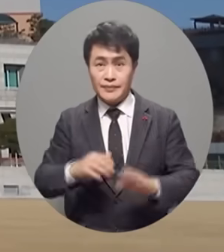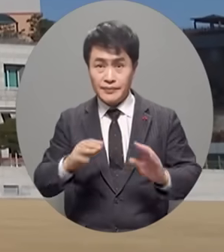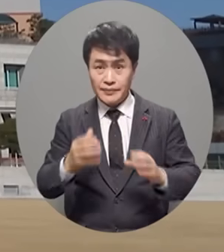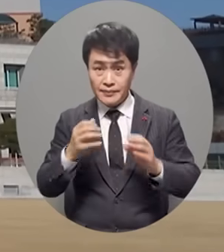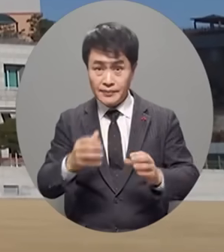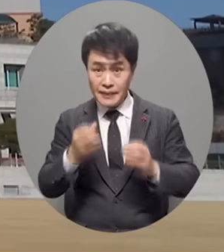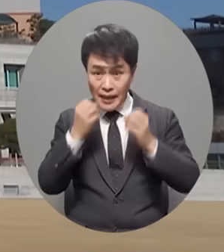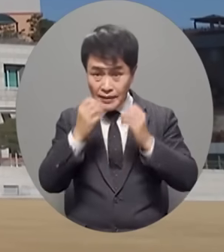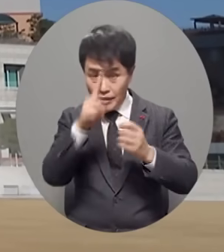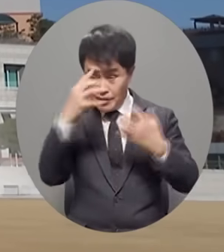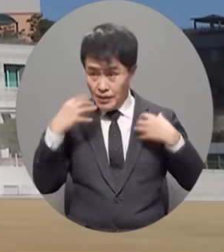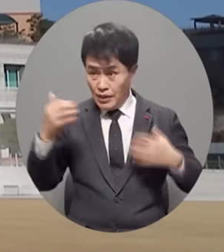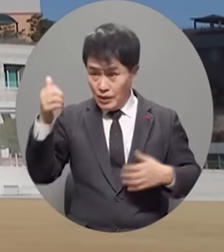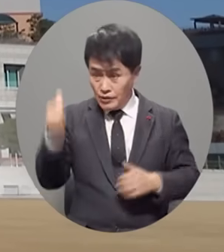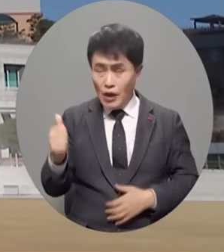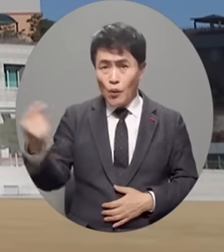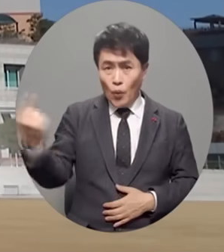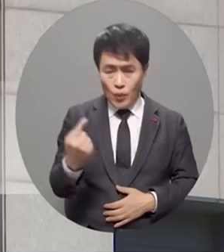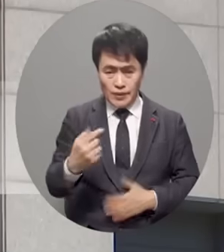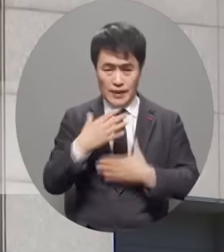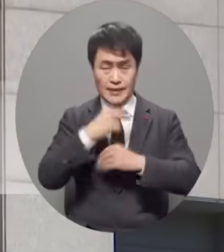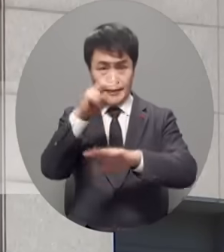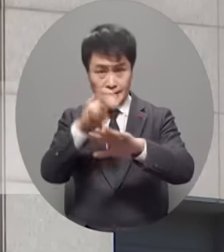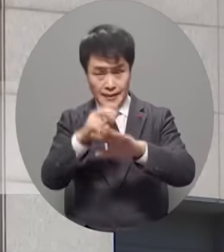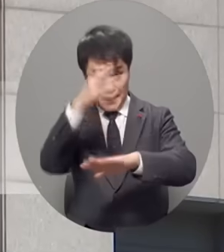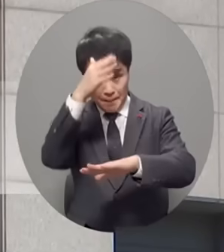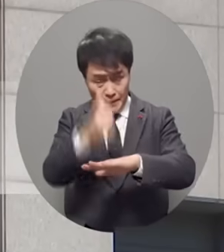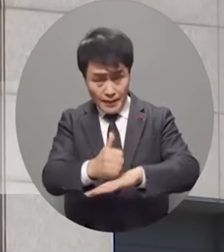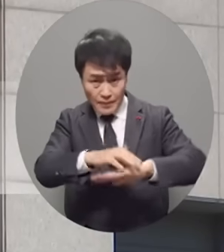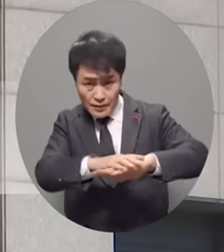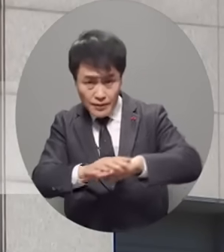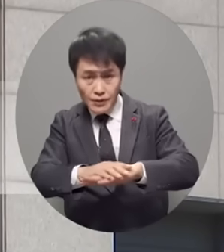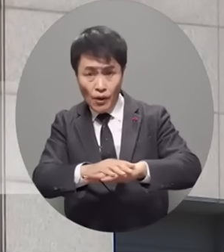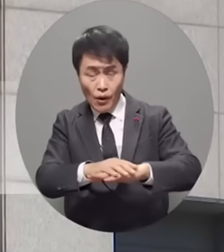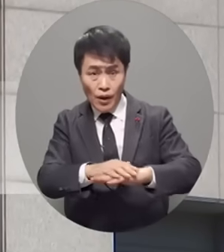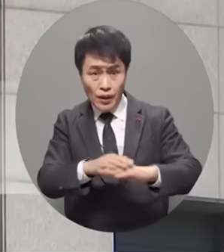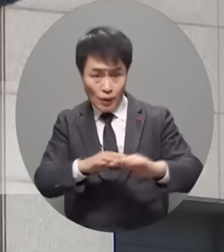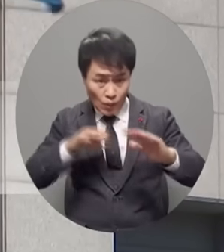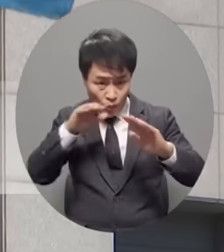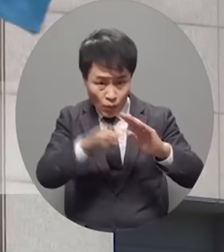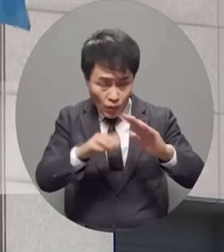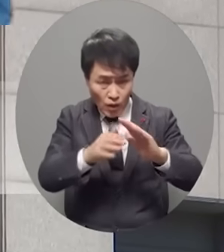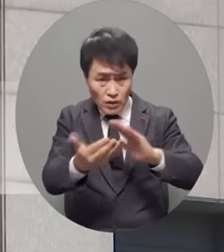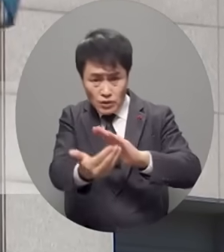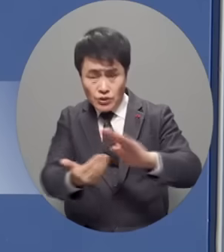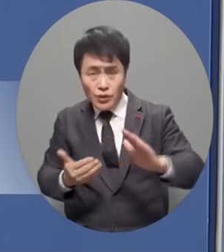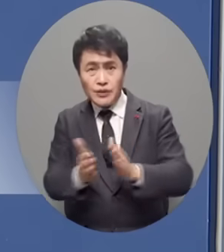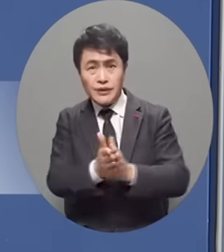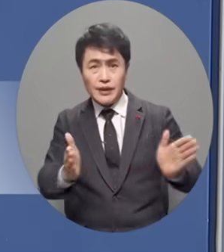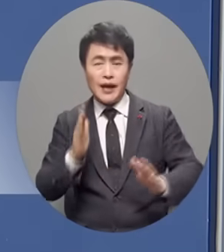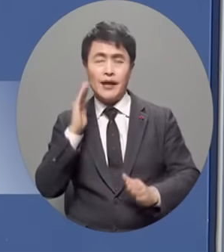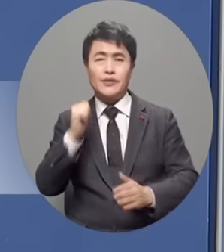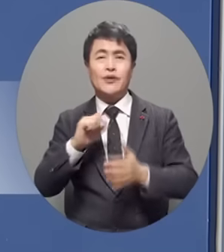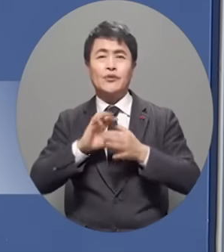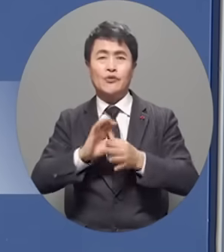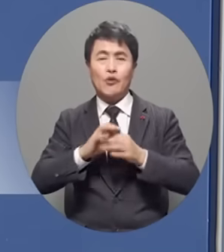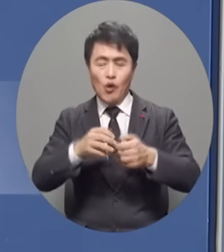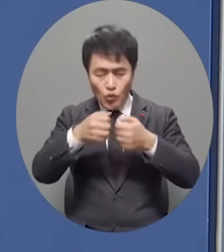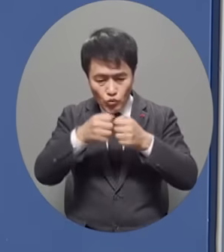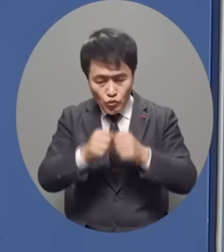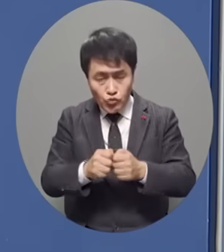장관이 오기도 전에 안전진단은 마지막 설계 단계나 착공 이전에 해야 한다는 대통령실 관계자의